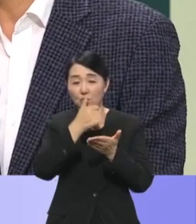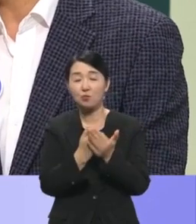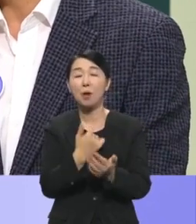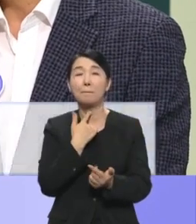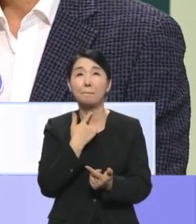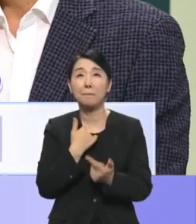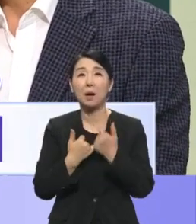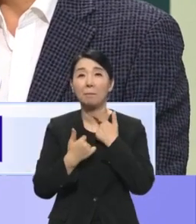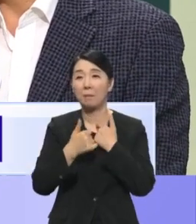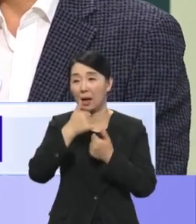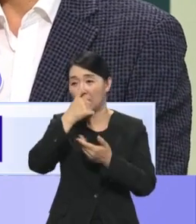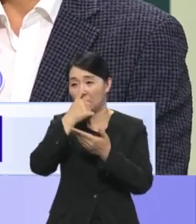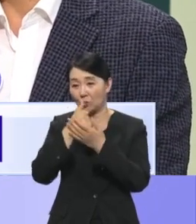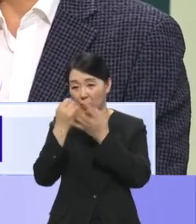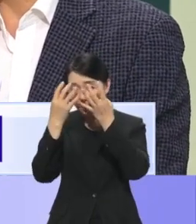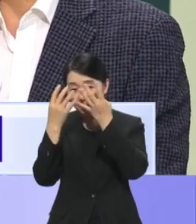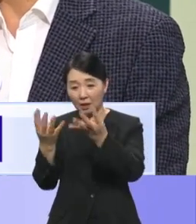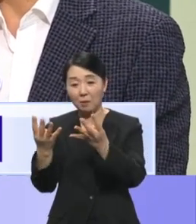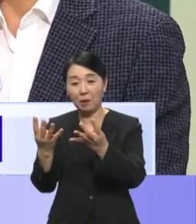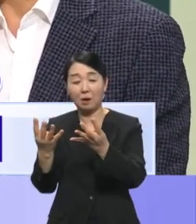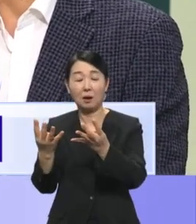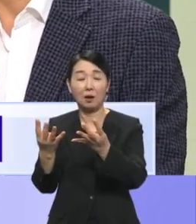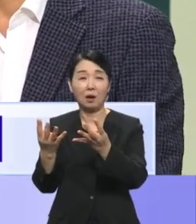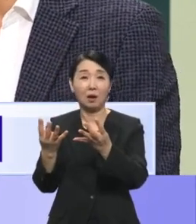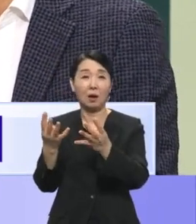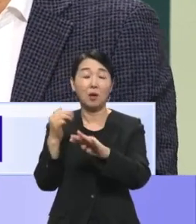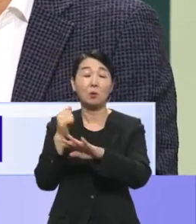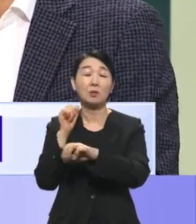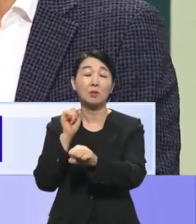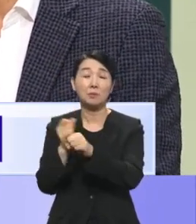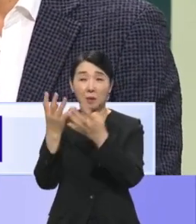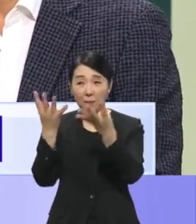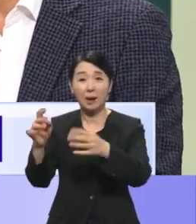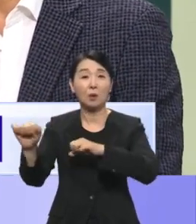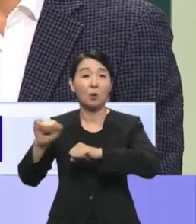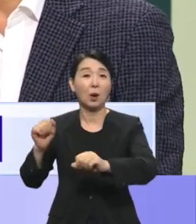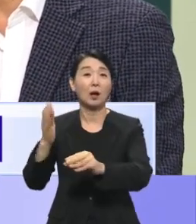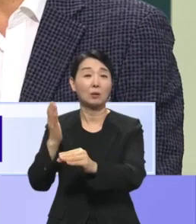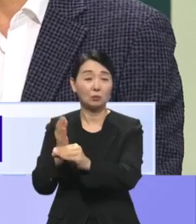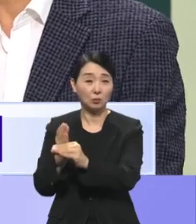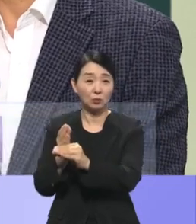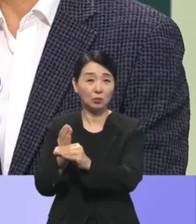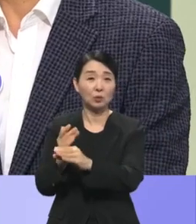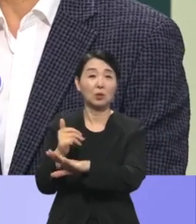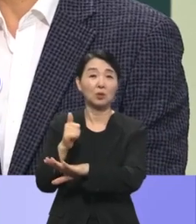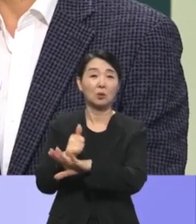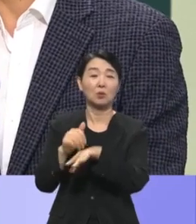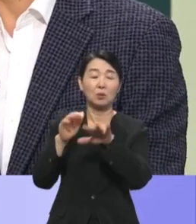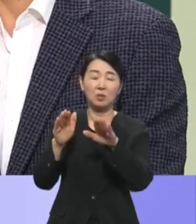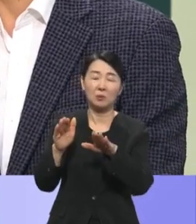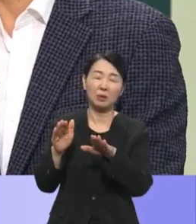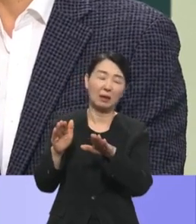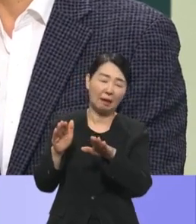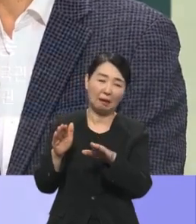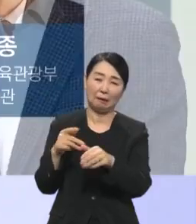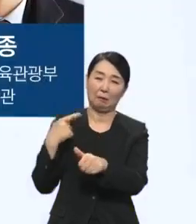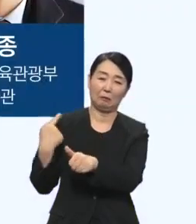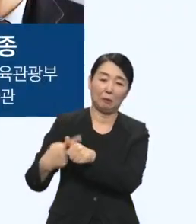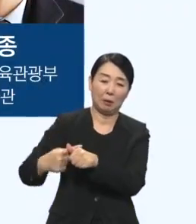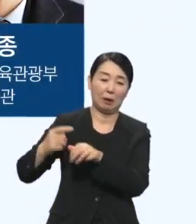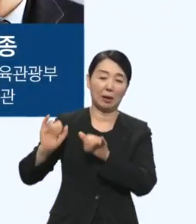해줬잖아요 이번에는 저분들은 독학에다가 밖에 나와 계세요 지금 그래서 굳이 이번에 뭐 더 욕먹을